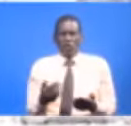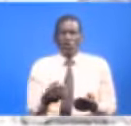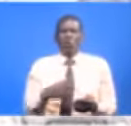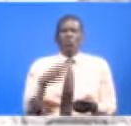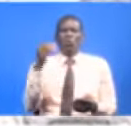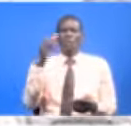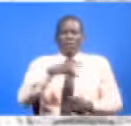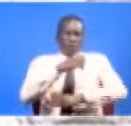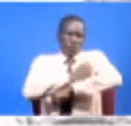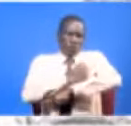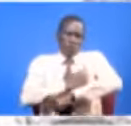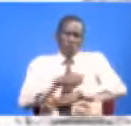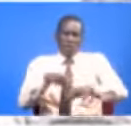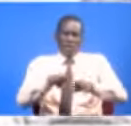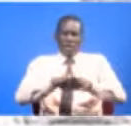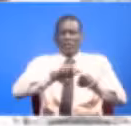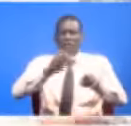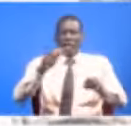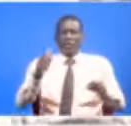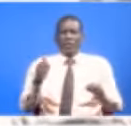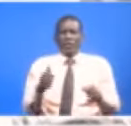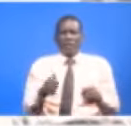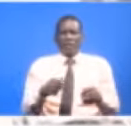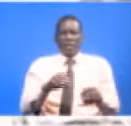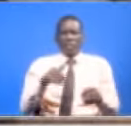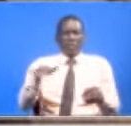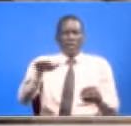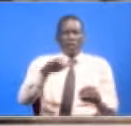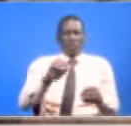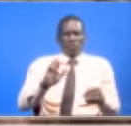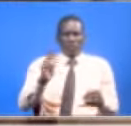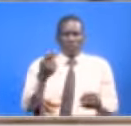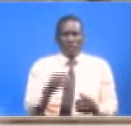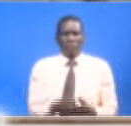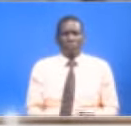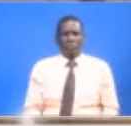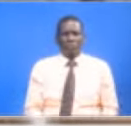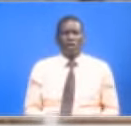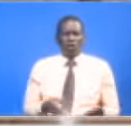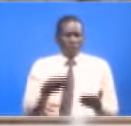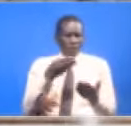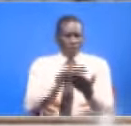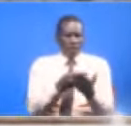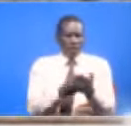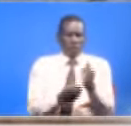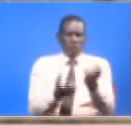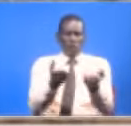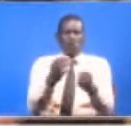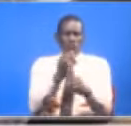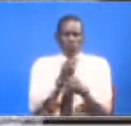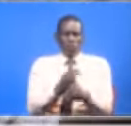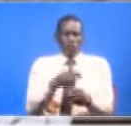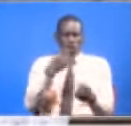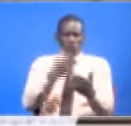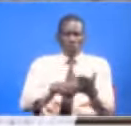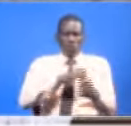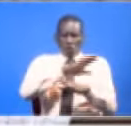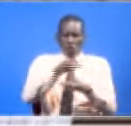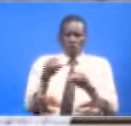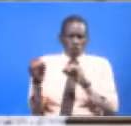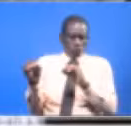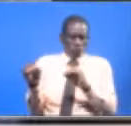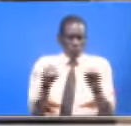shule kama wale wengine sehemu zingine za Kenya. Fedha ambazo zinahitajika kutumika katika gharama hizi za kuhamisha shule za